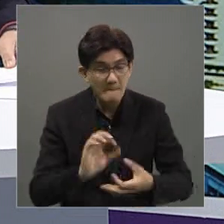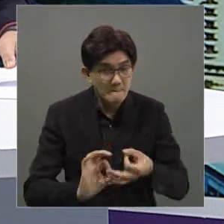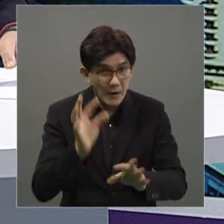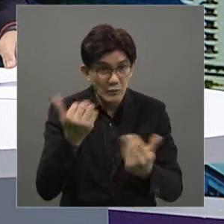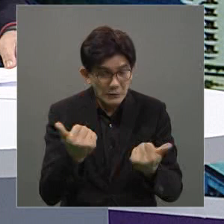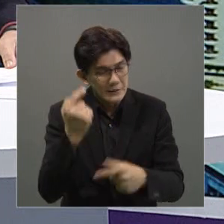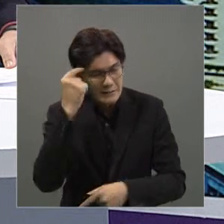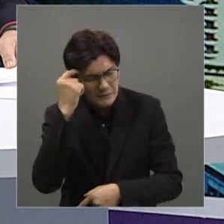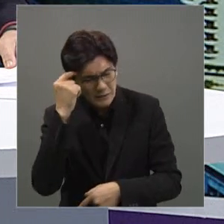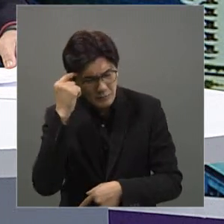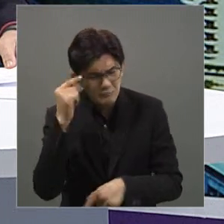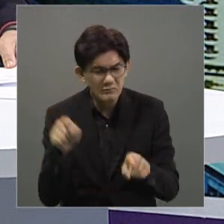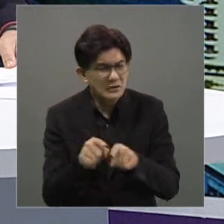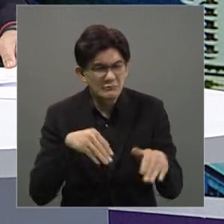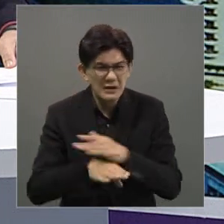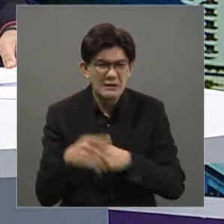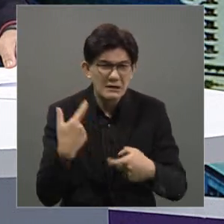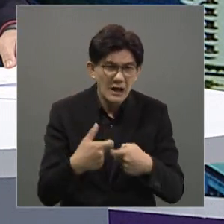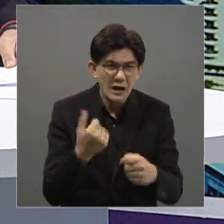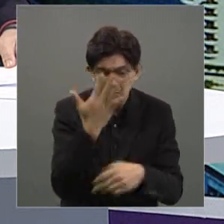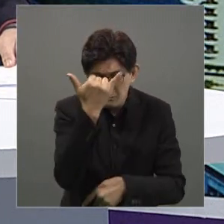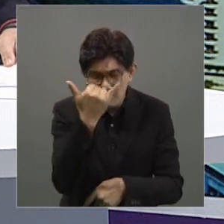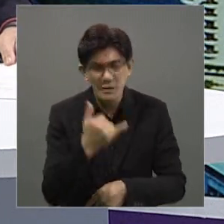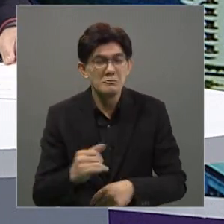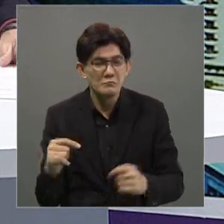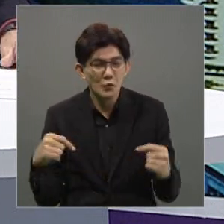เนี่ยมันหลีกเลี่ยงได้ยากเพราะมันเป็นอาชีพหรือว่ามันเป็นเงื่อนไขที่เต้องทำอยู่แล้วแล้วนะคะ